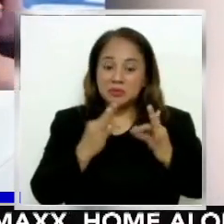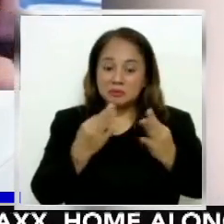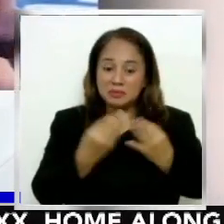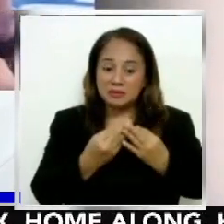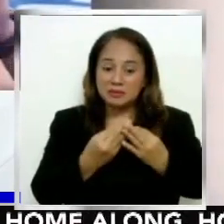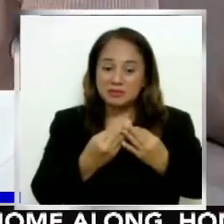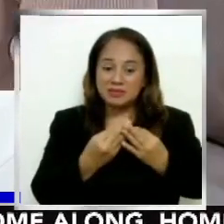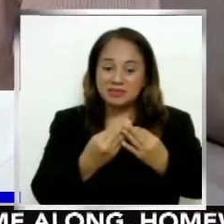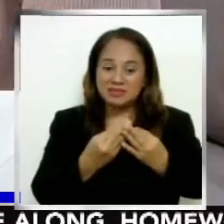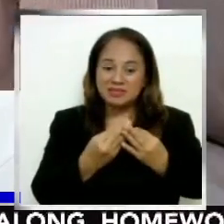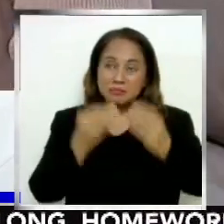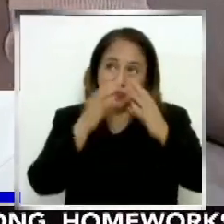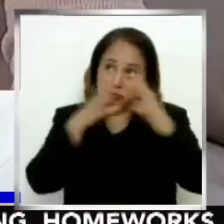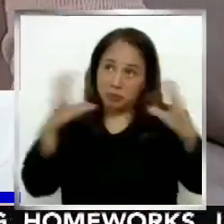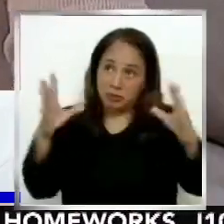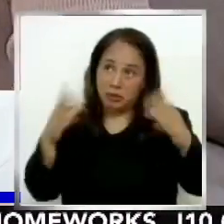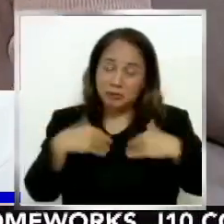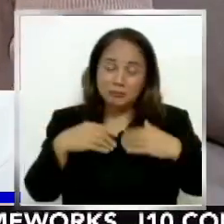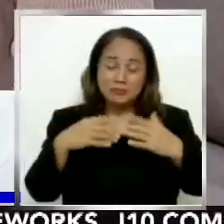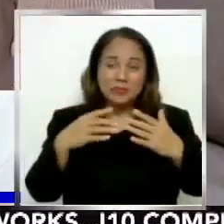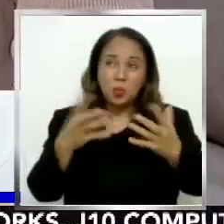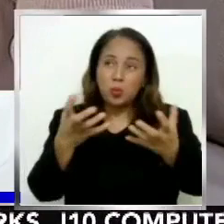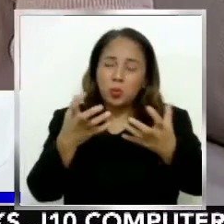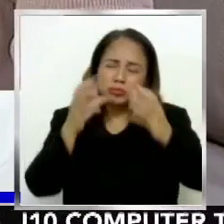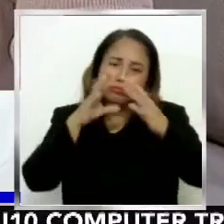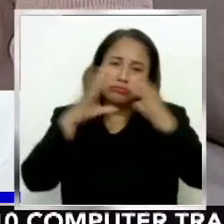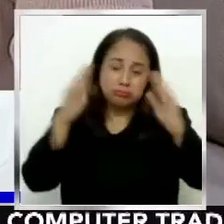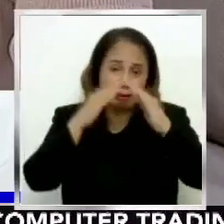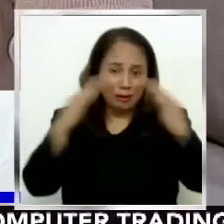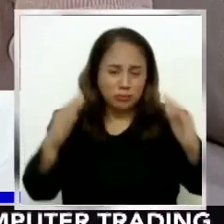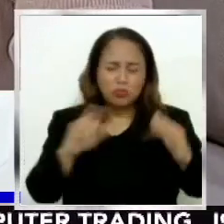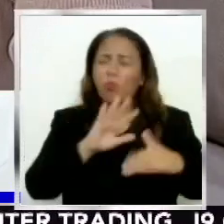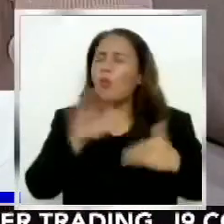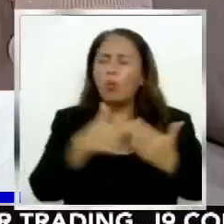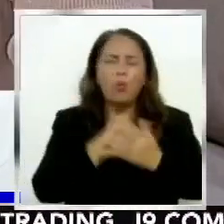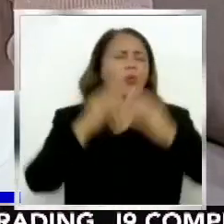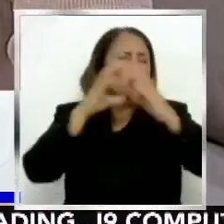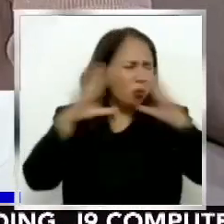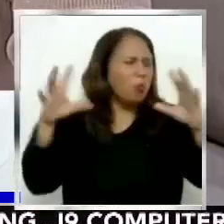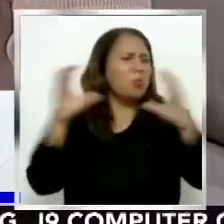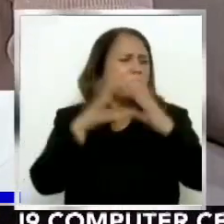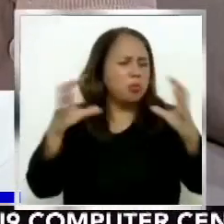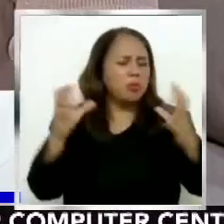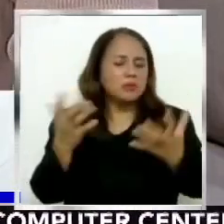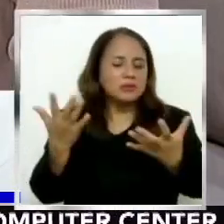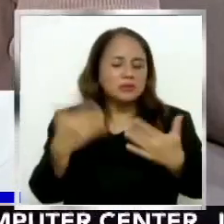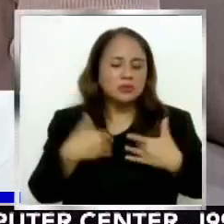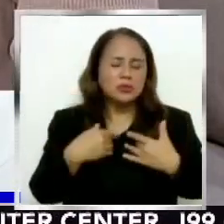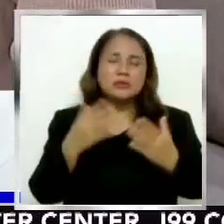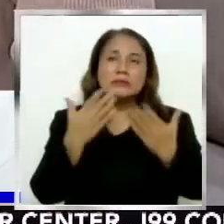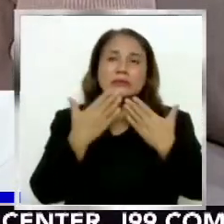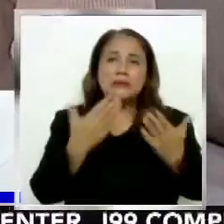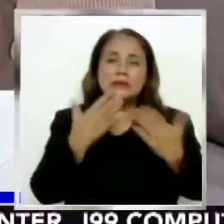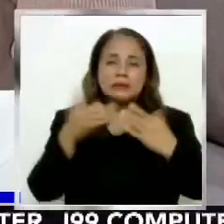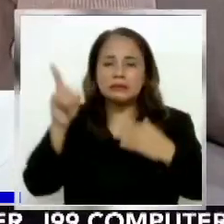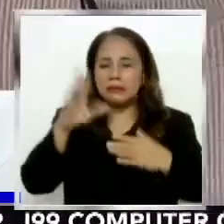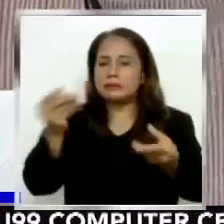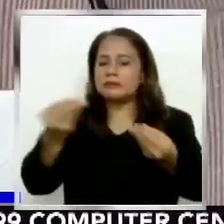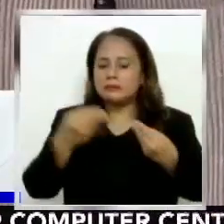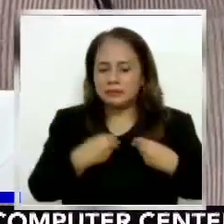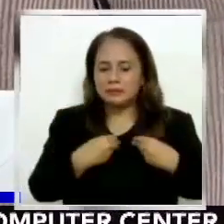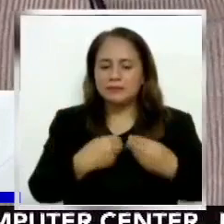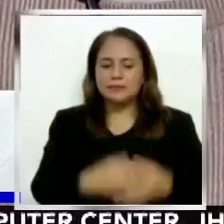kanilang dream house. Lahat yun ay pinangarap namin na salamat sa Diyos at ibinigay kami ng pagkakataon na